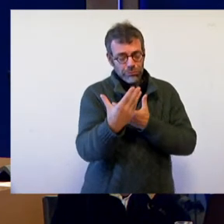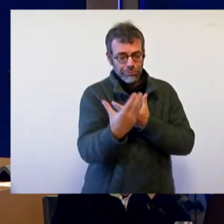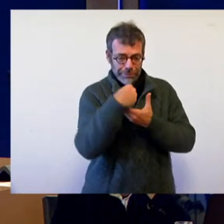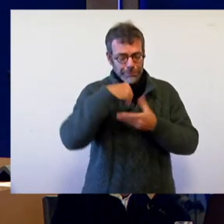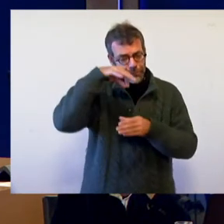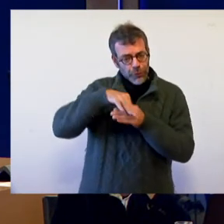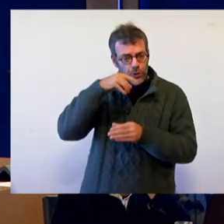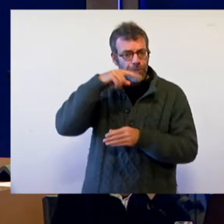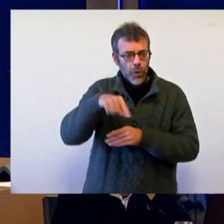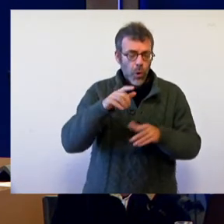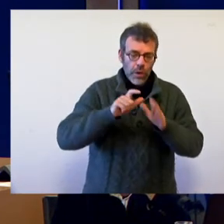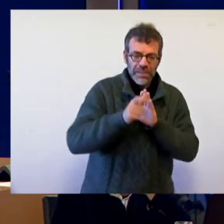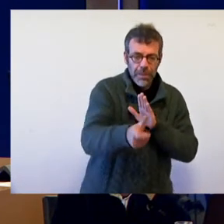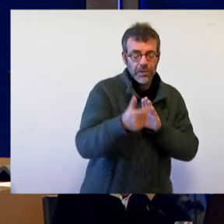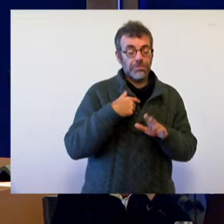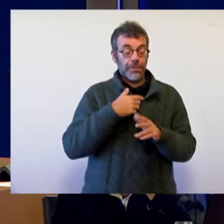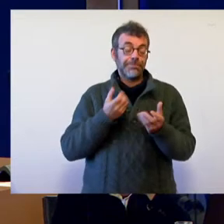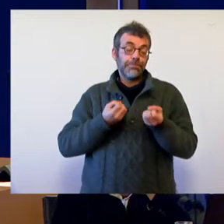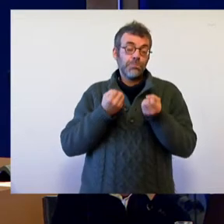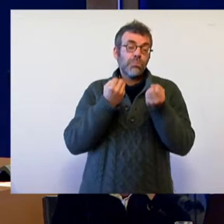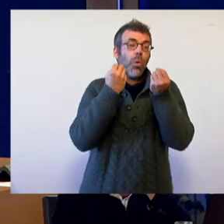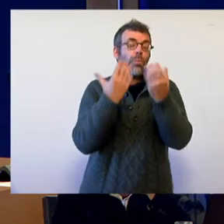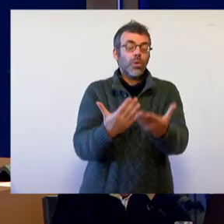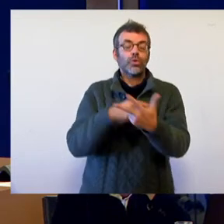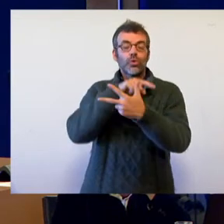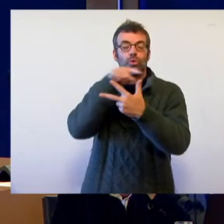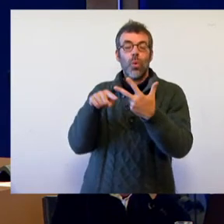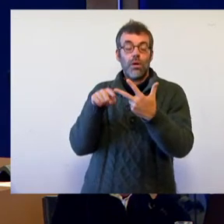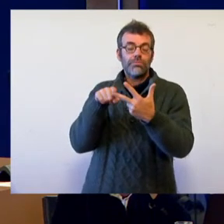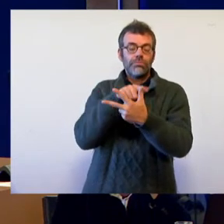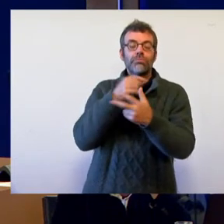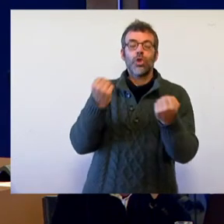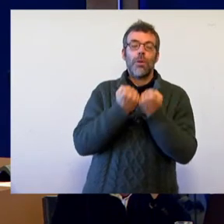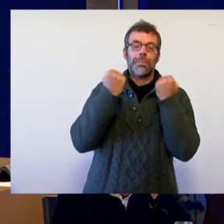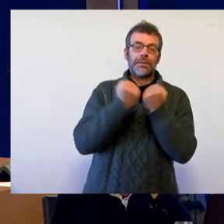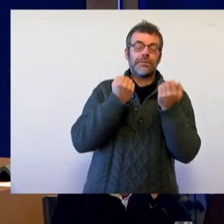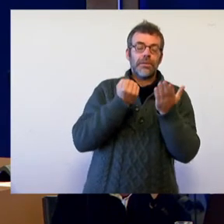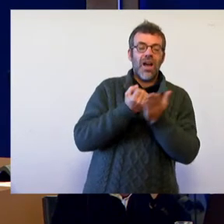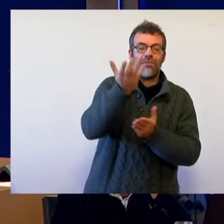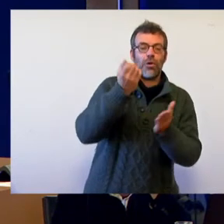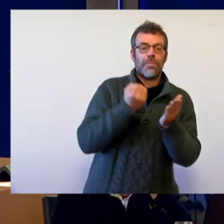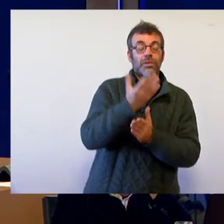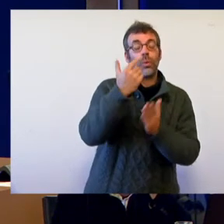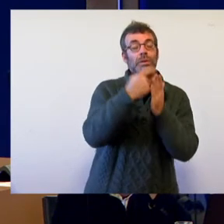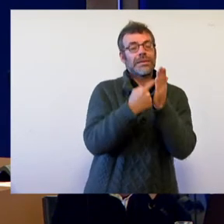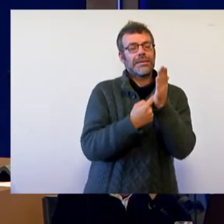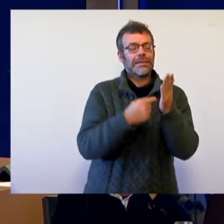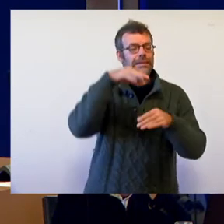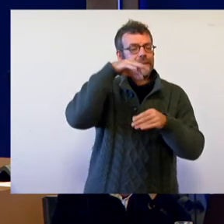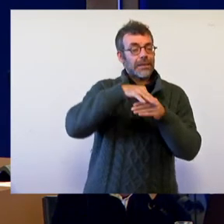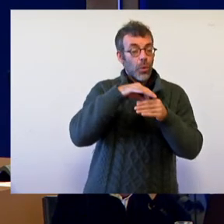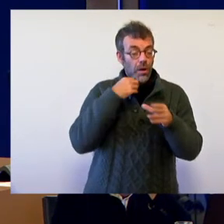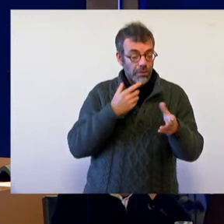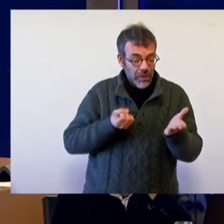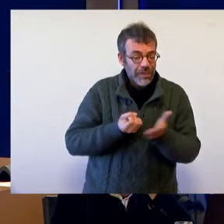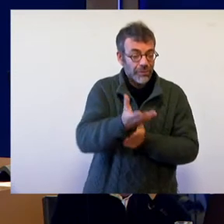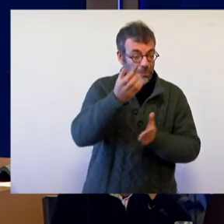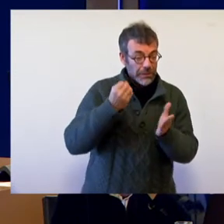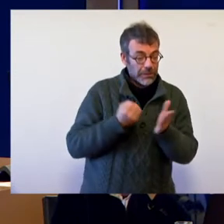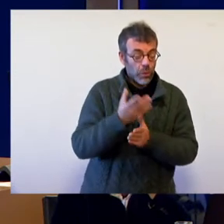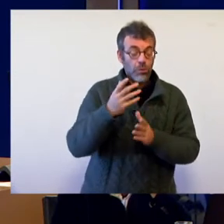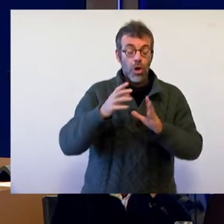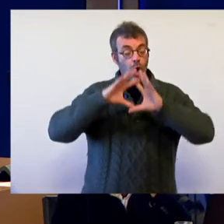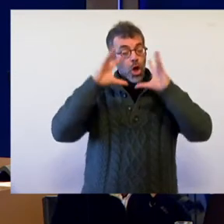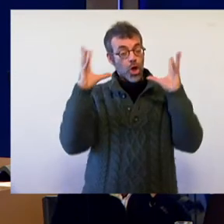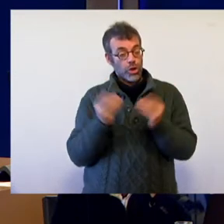proposition. Et c'est autour de trois axes. Le premier, c'est une campagne d'information pour l'inscription sur les listes électorales en utilisant l'ensemble des supports de la